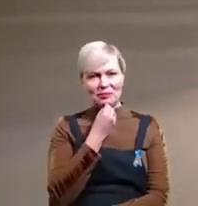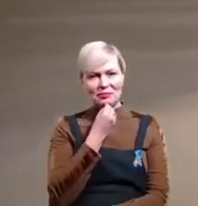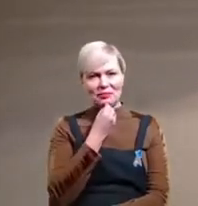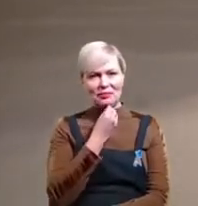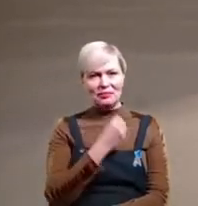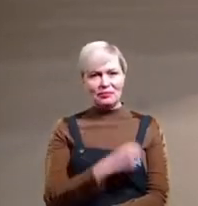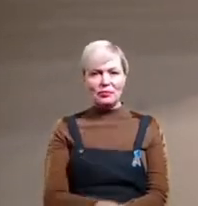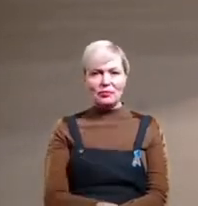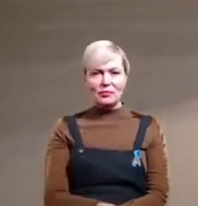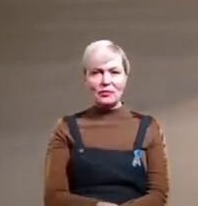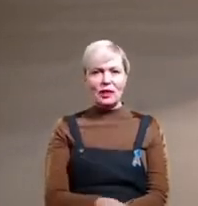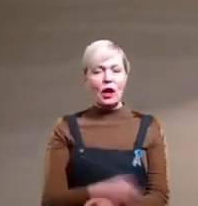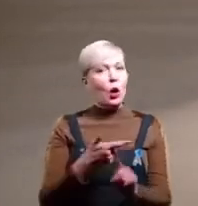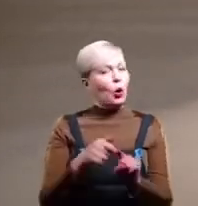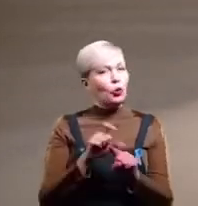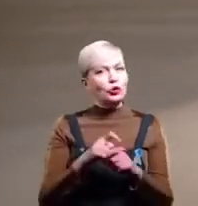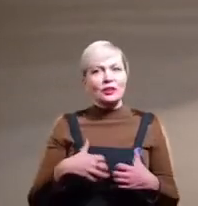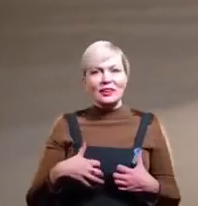Очень страшно, но красиво.